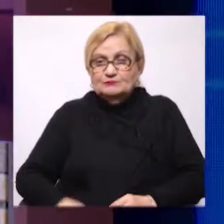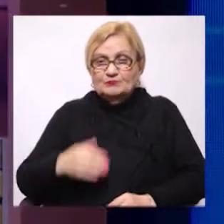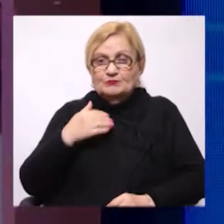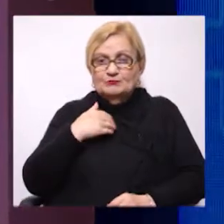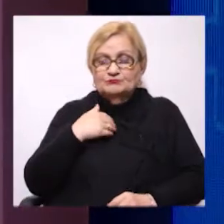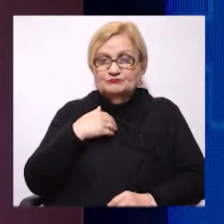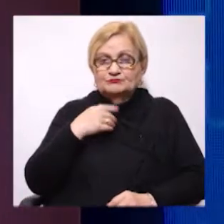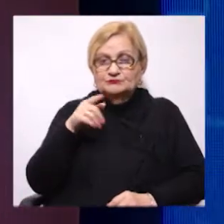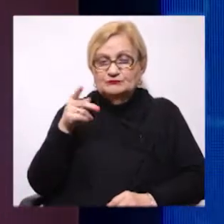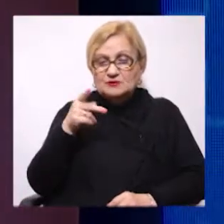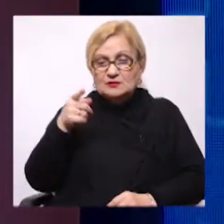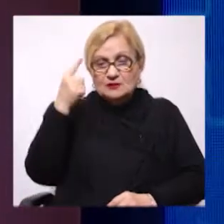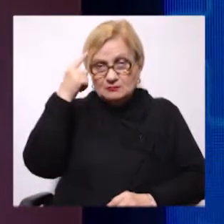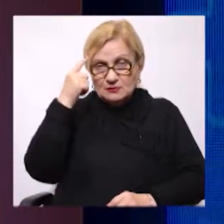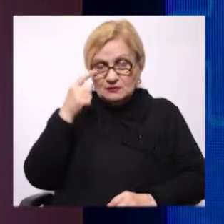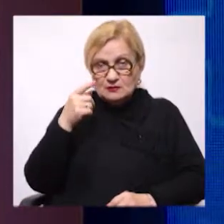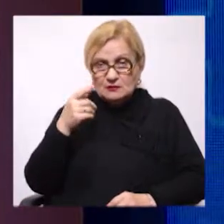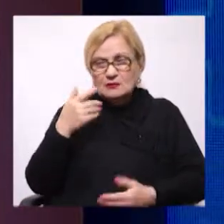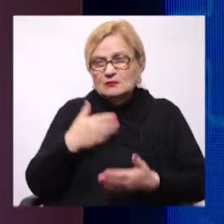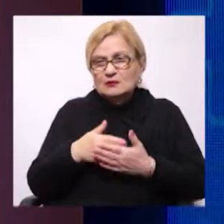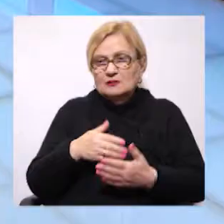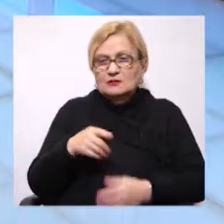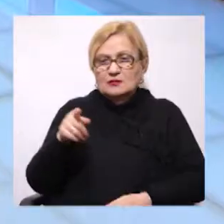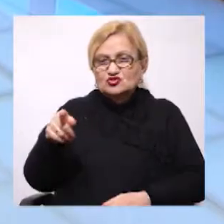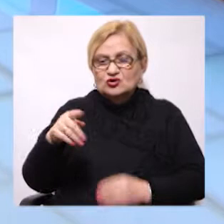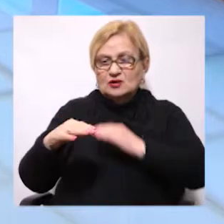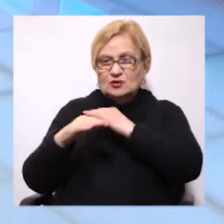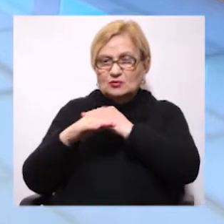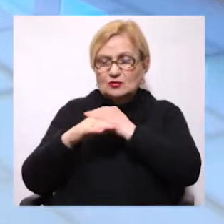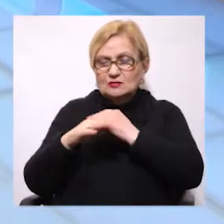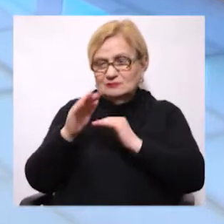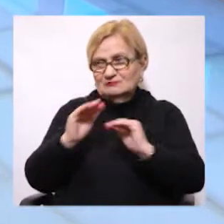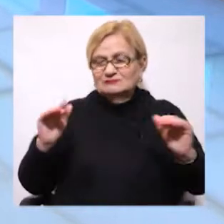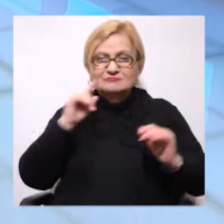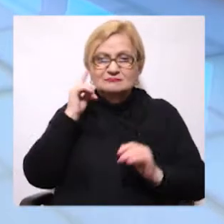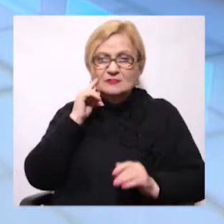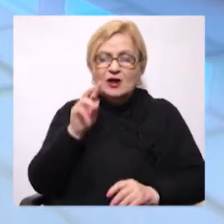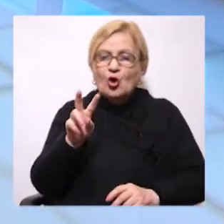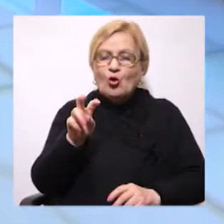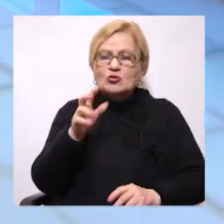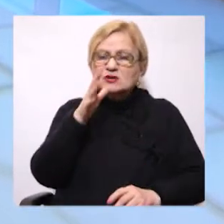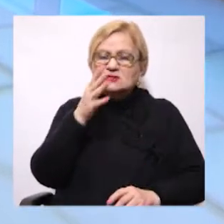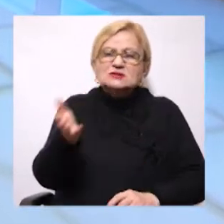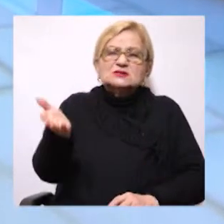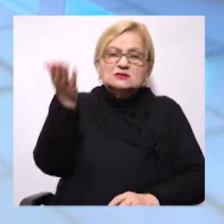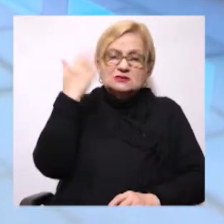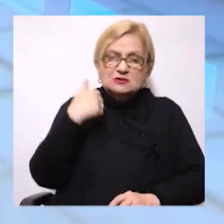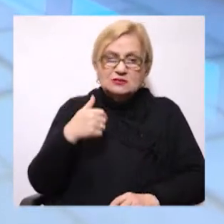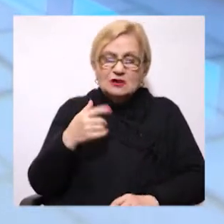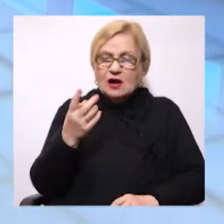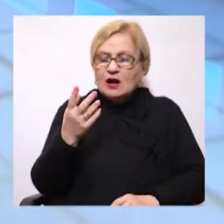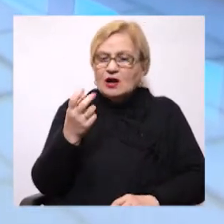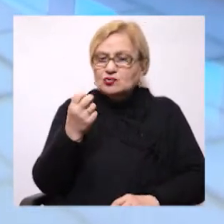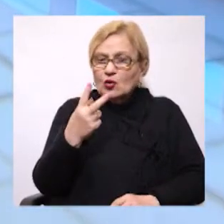მოგცე. აი წარმოიდგინე, შენი თანატოლების ცხოვრება 200 წლის წინ. 12-13 წლის ბავშვები,